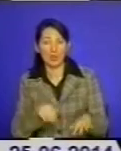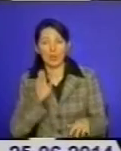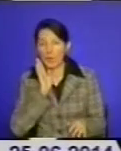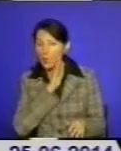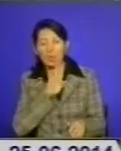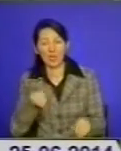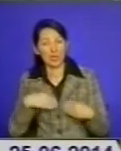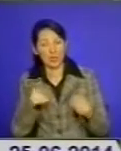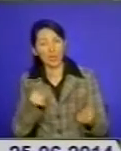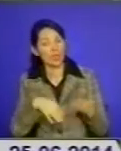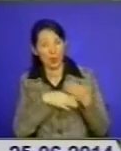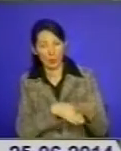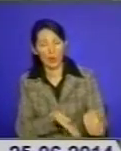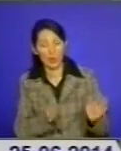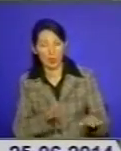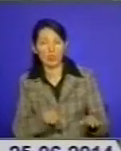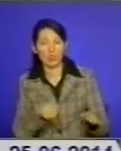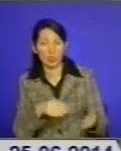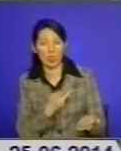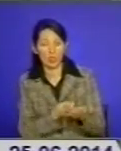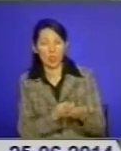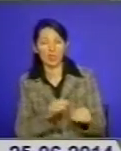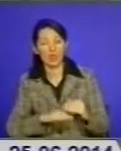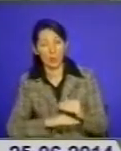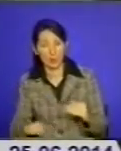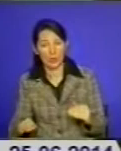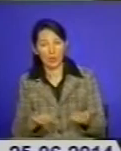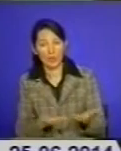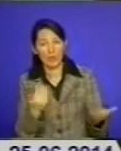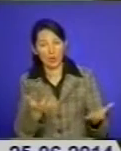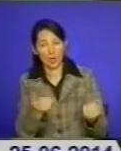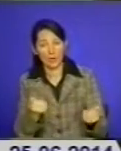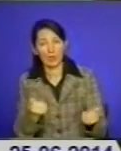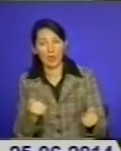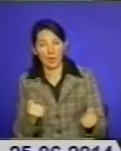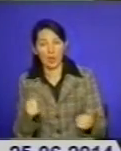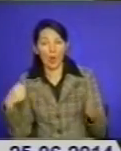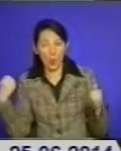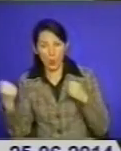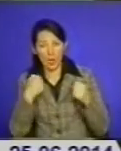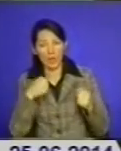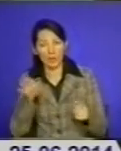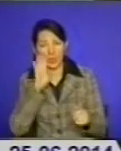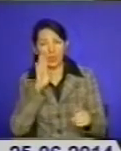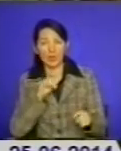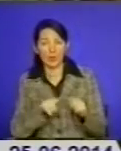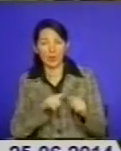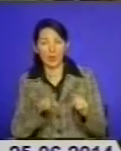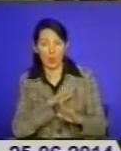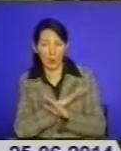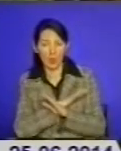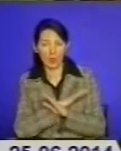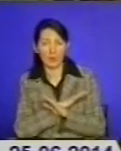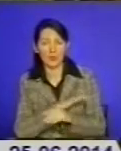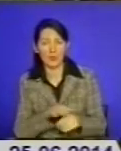підлозі і пішла спати. Від отриманих тілесних ушкоджень жінка невдовзі померла. Стосовно підозрюваних не було розпочато кримінальне провадження за частиною 1